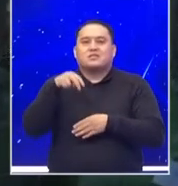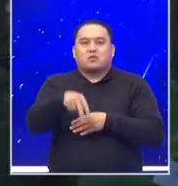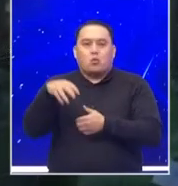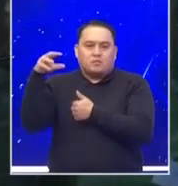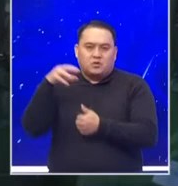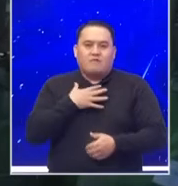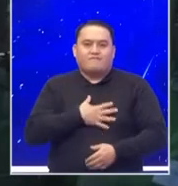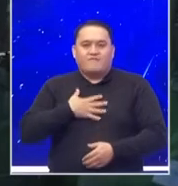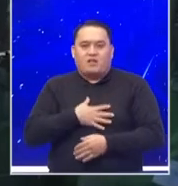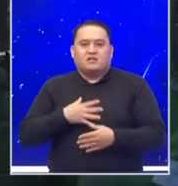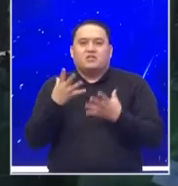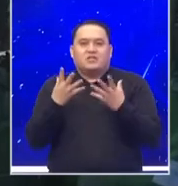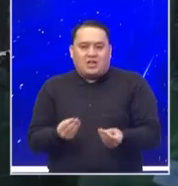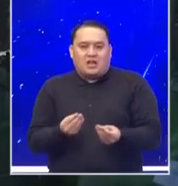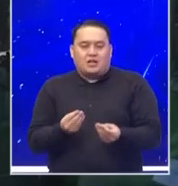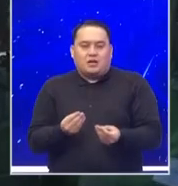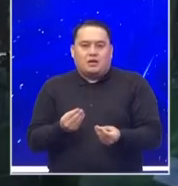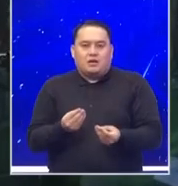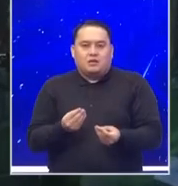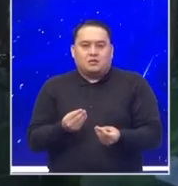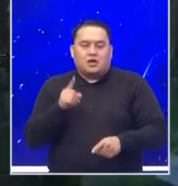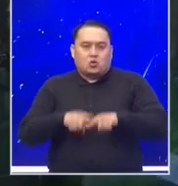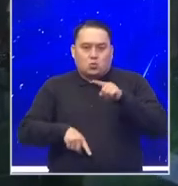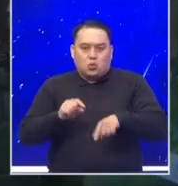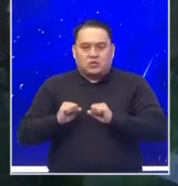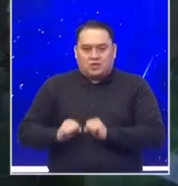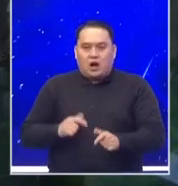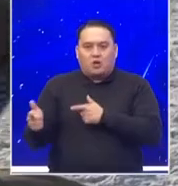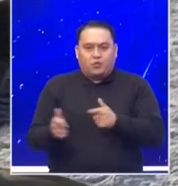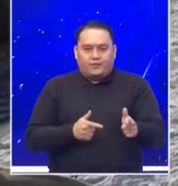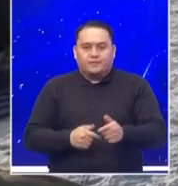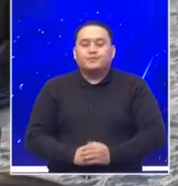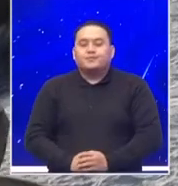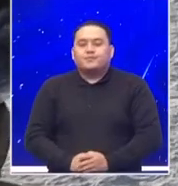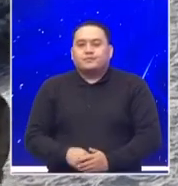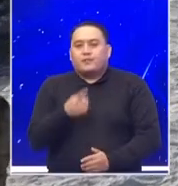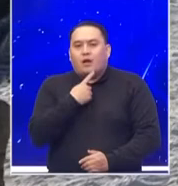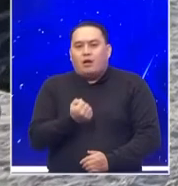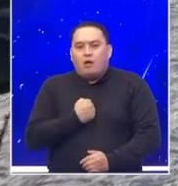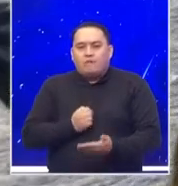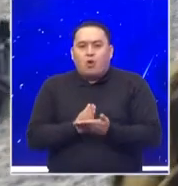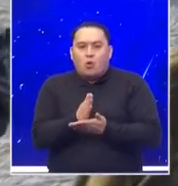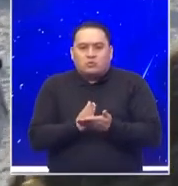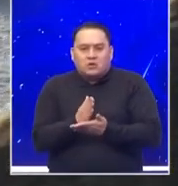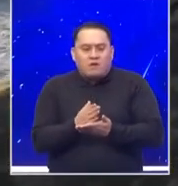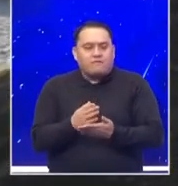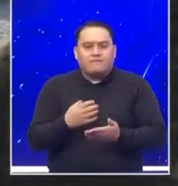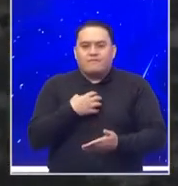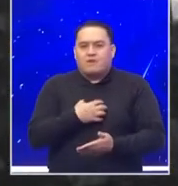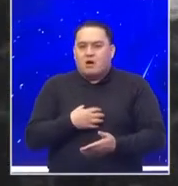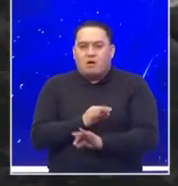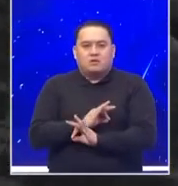момент меня сегодня но ради своей родины мы все разделы служба в десантно-штурмовых войсках считается одной из самых